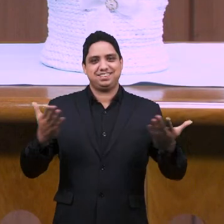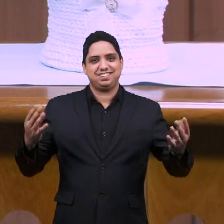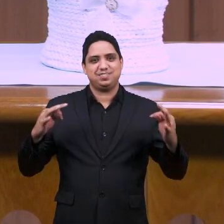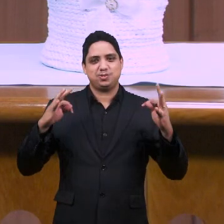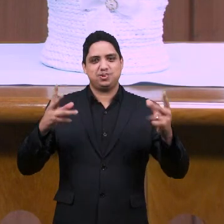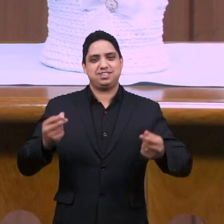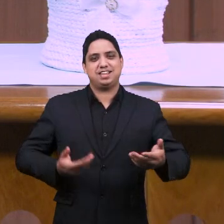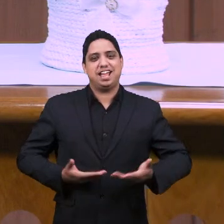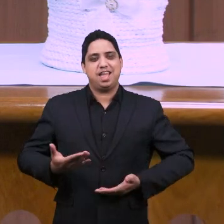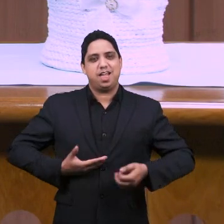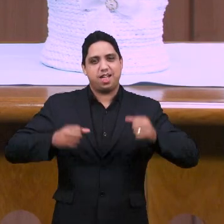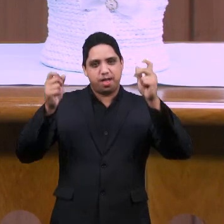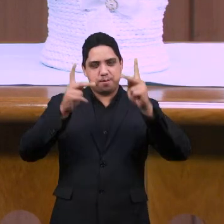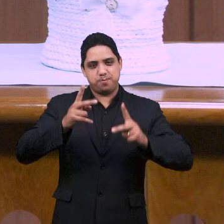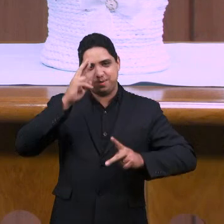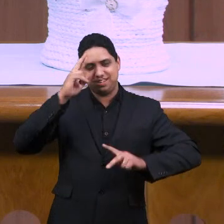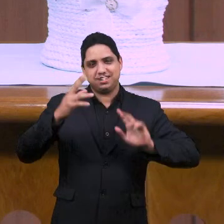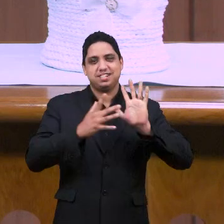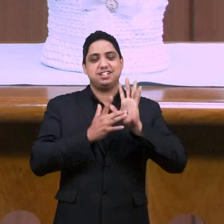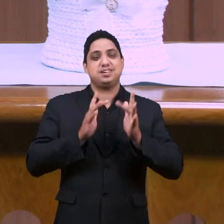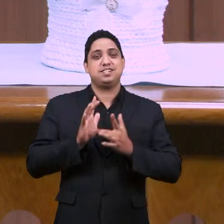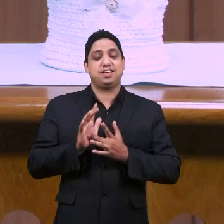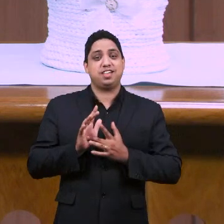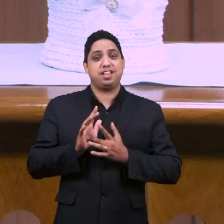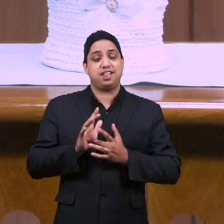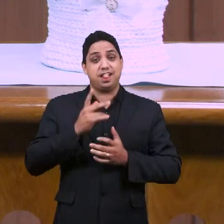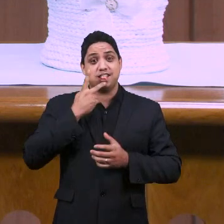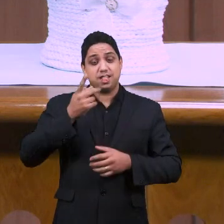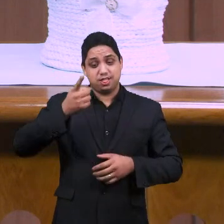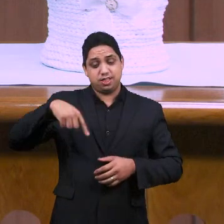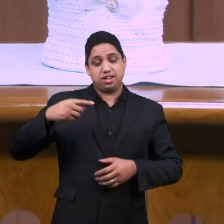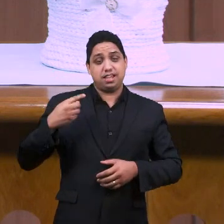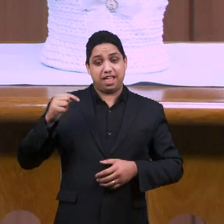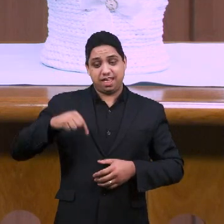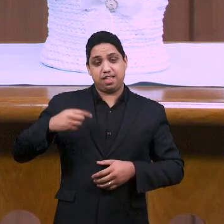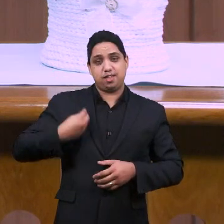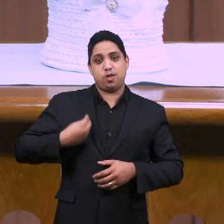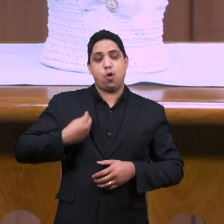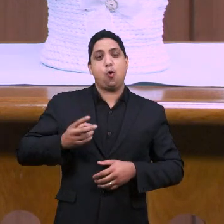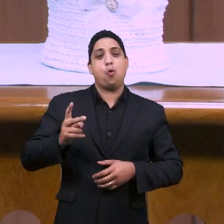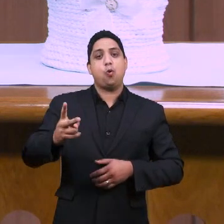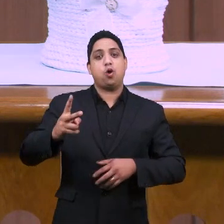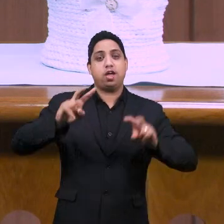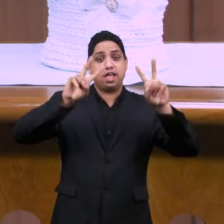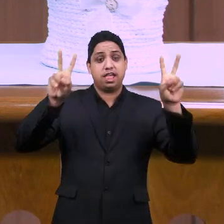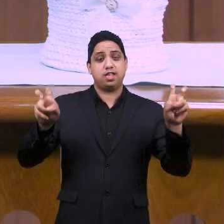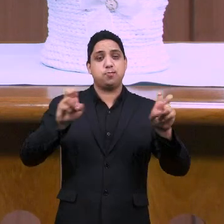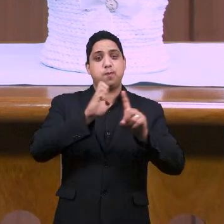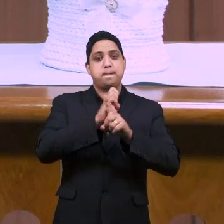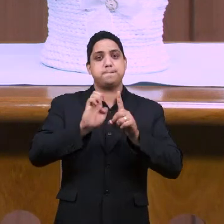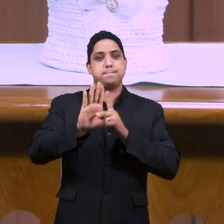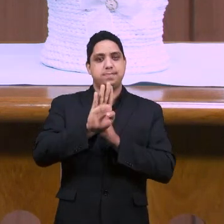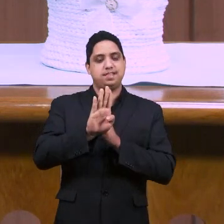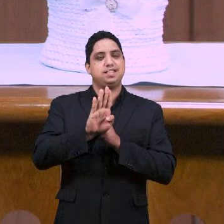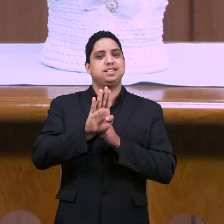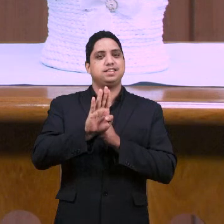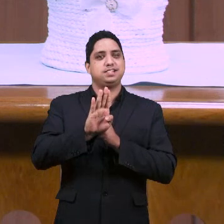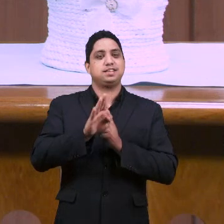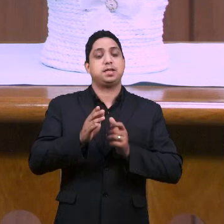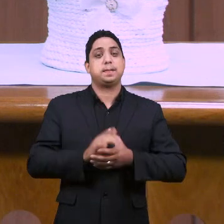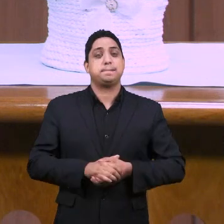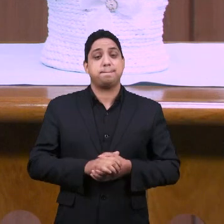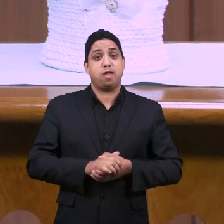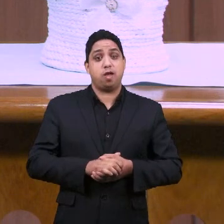Nous voulons saluer les frères et sœurs dans la paix du Seigneur Jésus, vous dire que nous sommes ici pour continuer le sujet de notre école